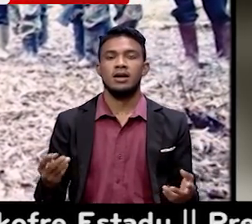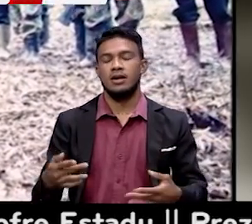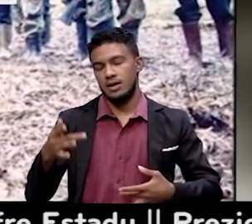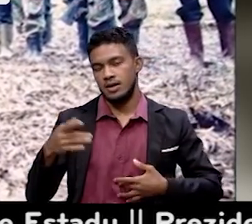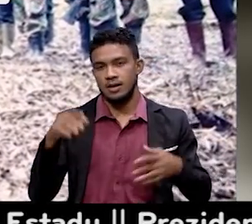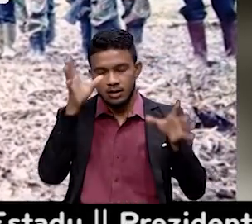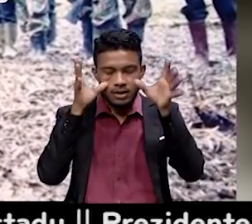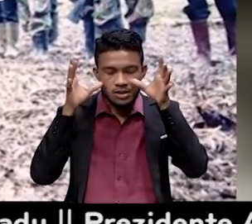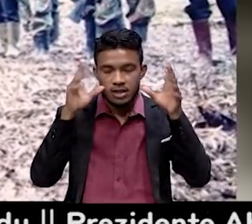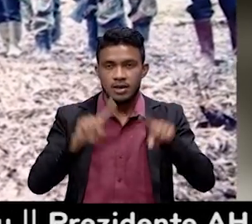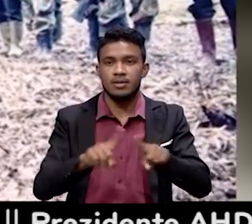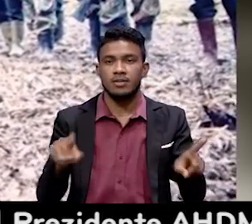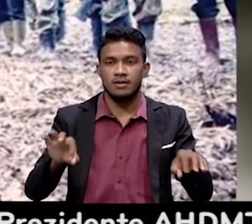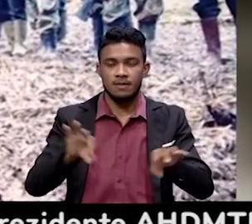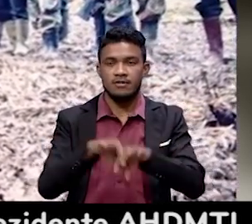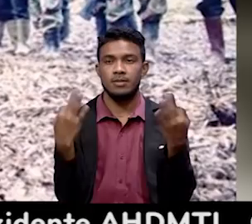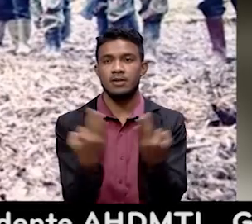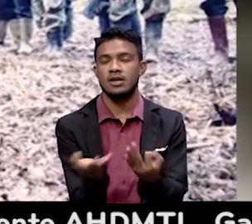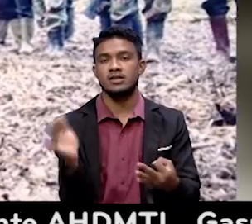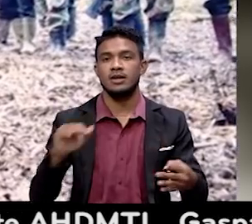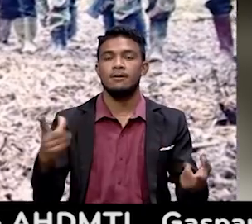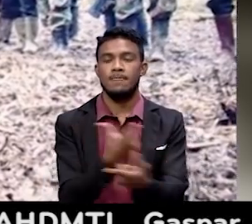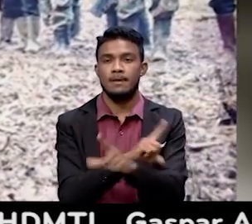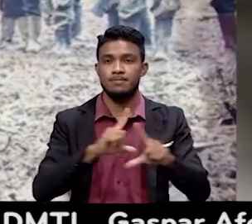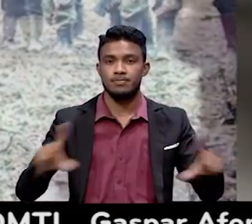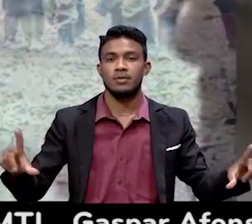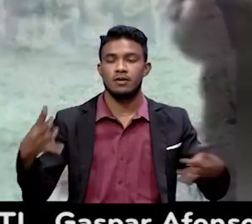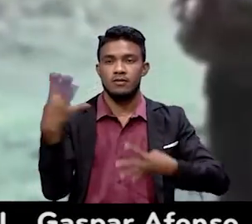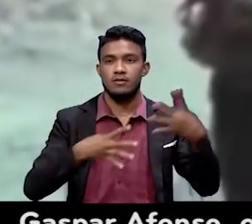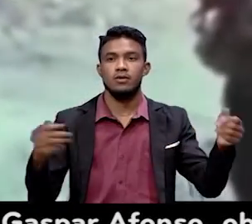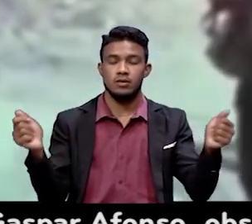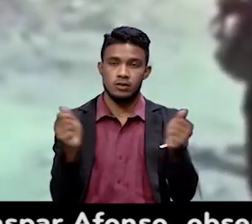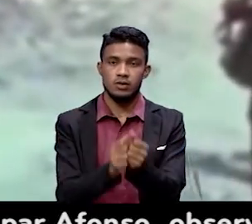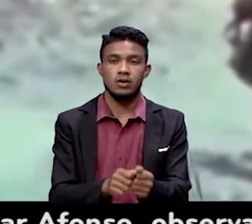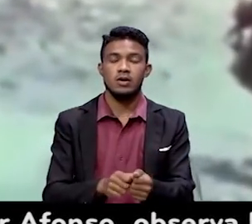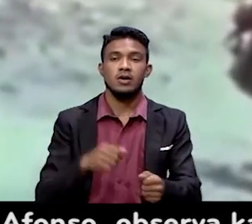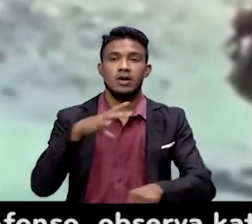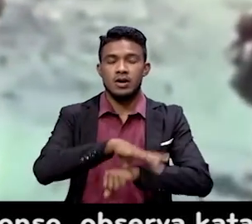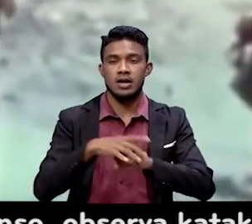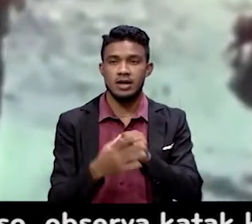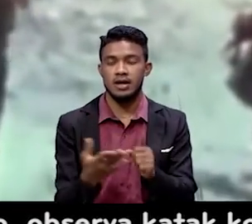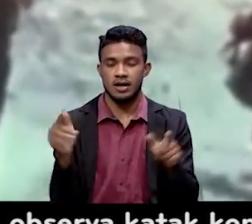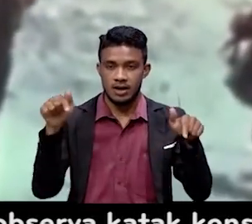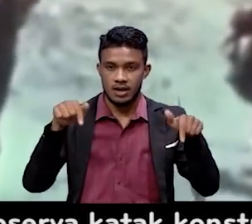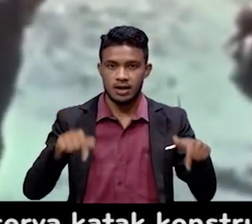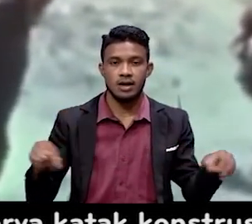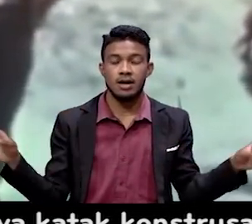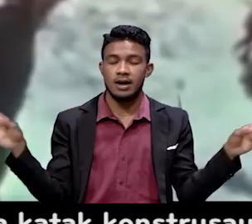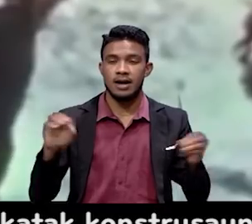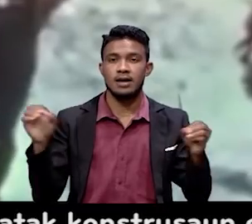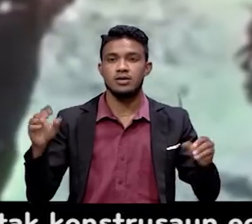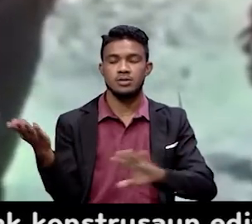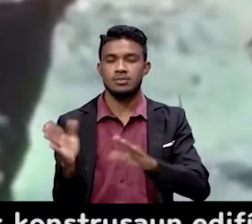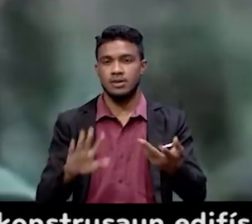nebe luta hori liberta raida ne, la os mate tamba osang. Mai be, mate tamba liberdade ka ukung